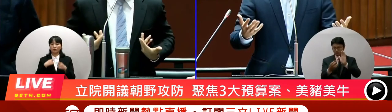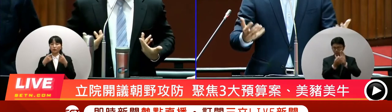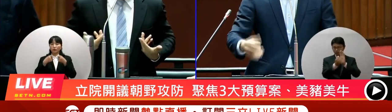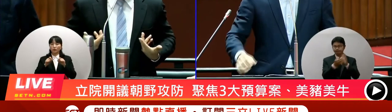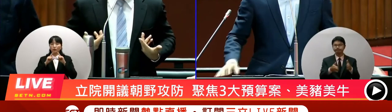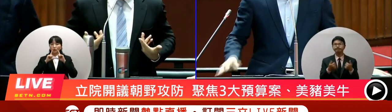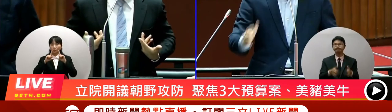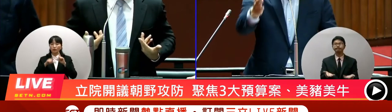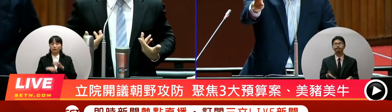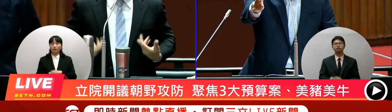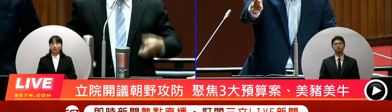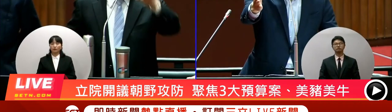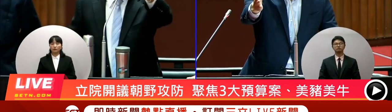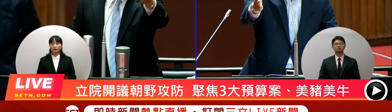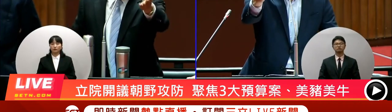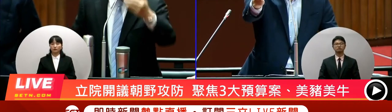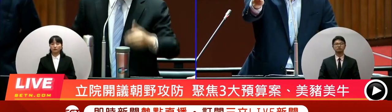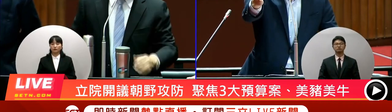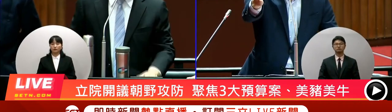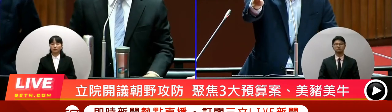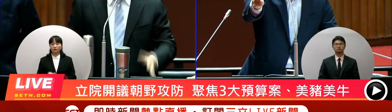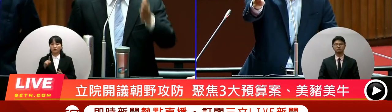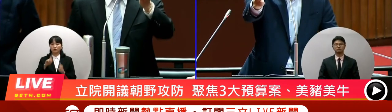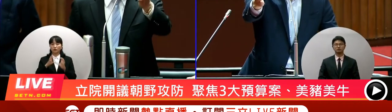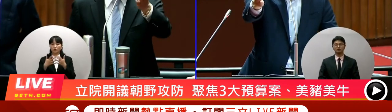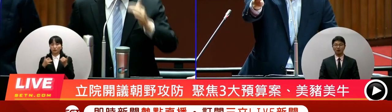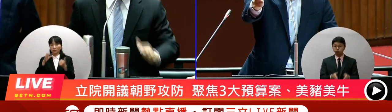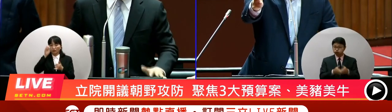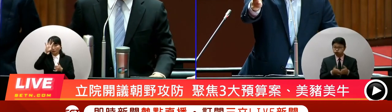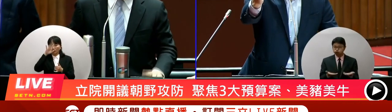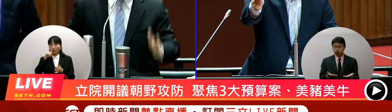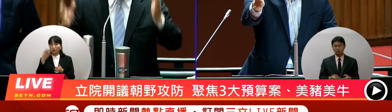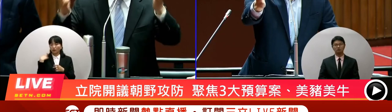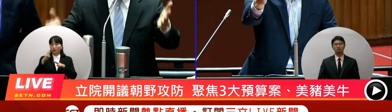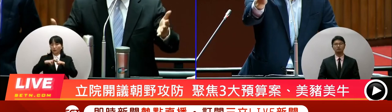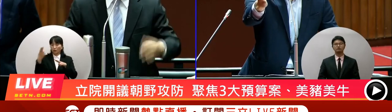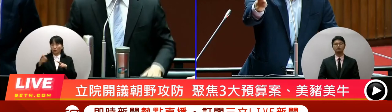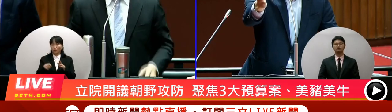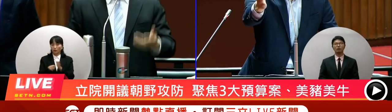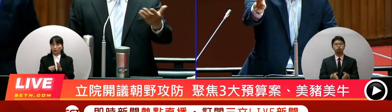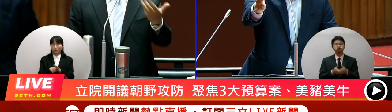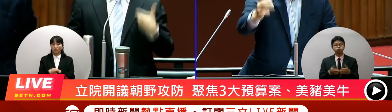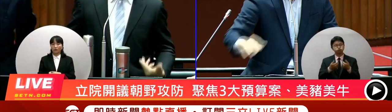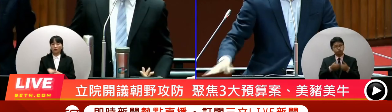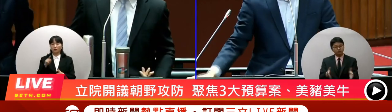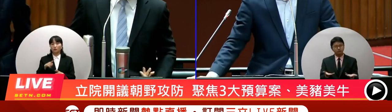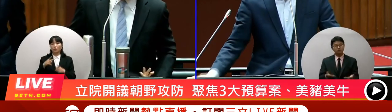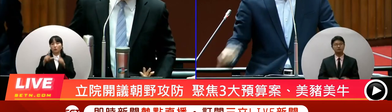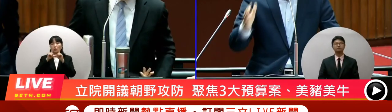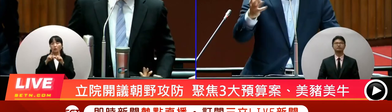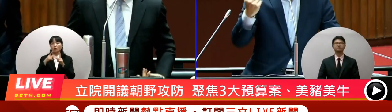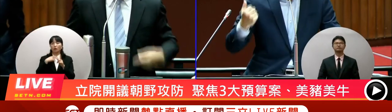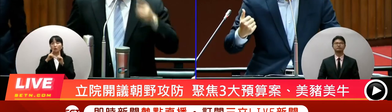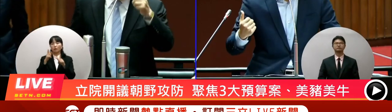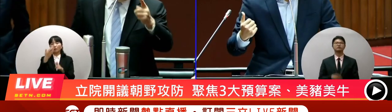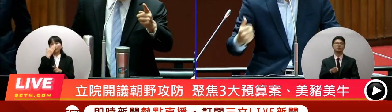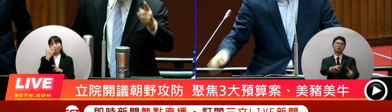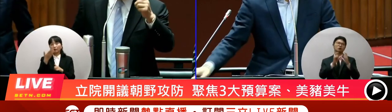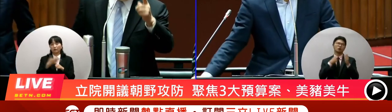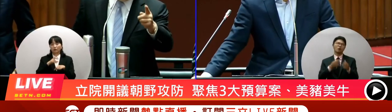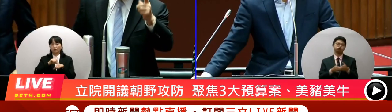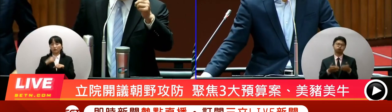回答 要还是不要 你 要还是不要 你国民党开放的美国牛 要还是不要院长 你不敢让我回答嘛 要还是不要 你